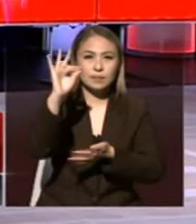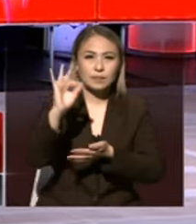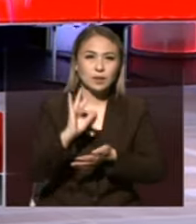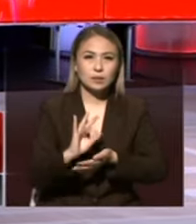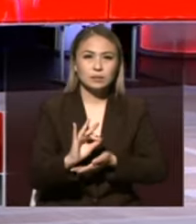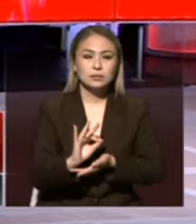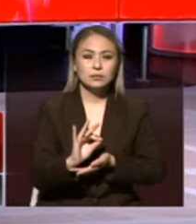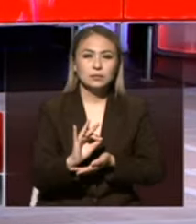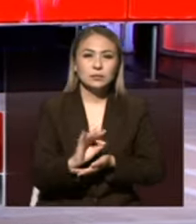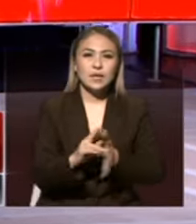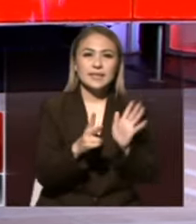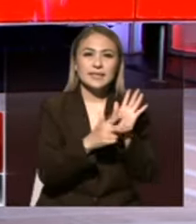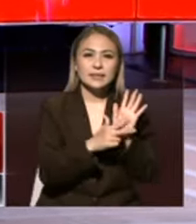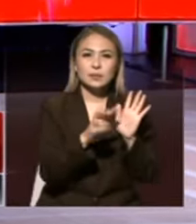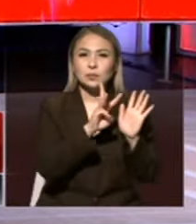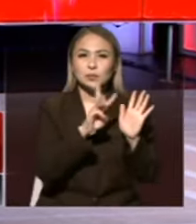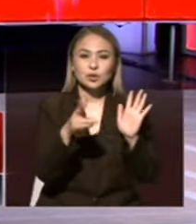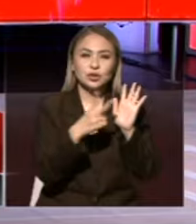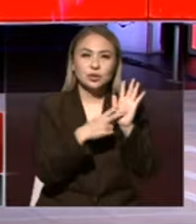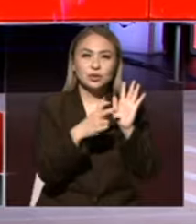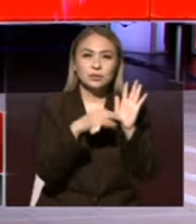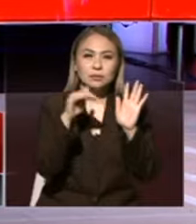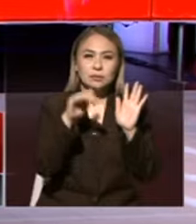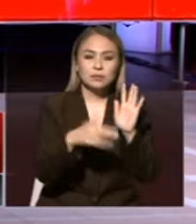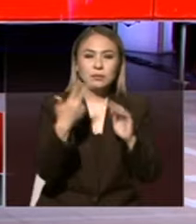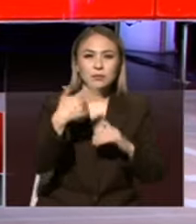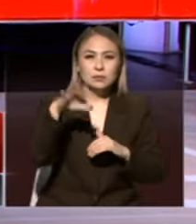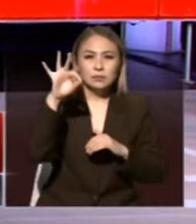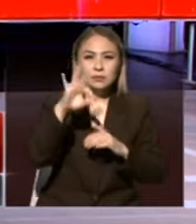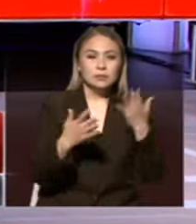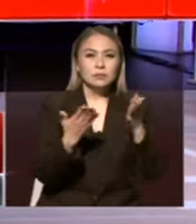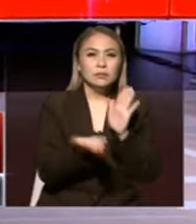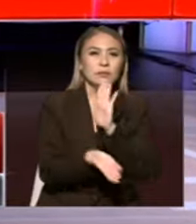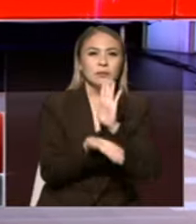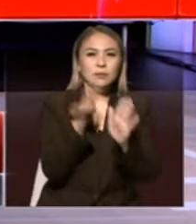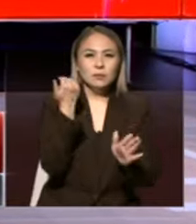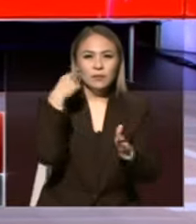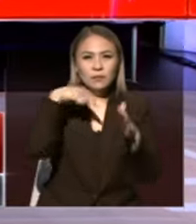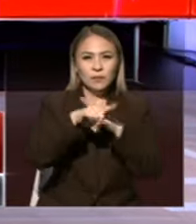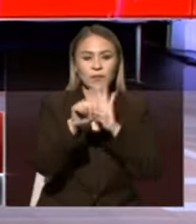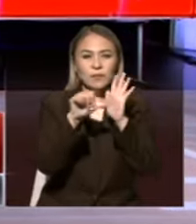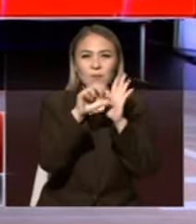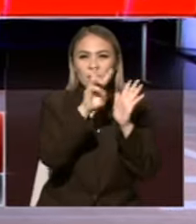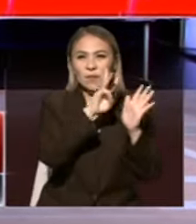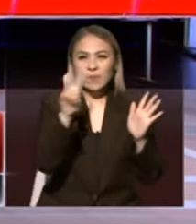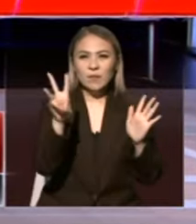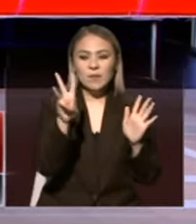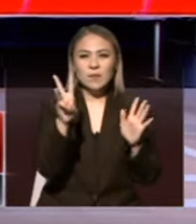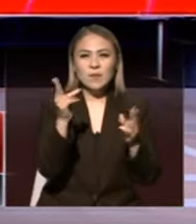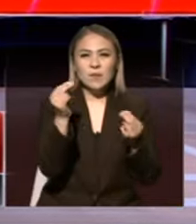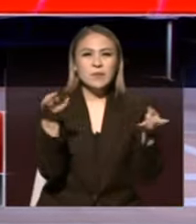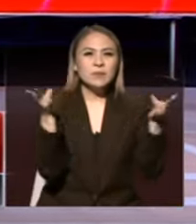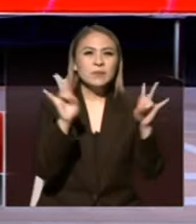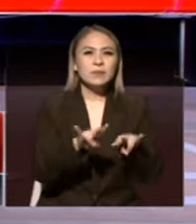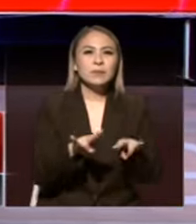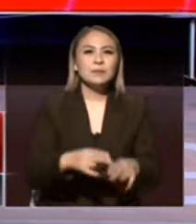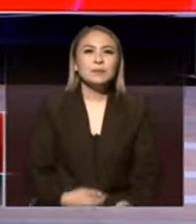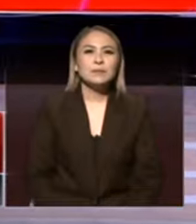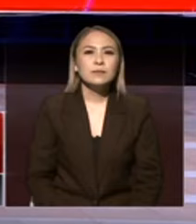береді. 8 миллион 700 тұратын техниканың 30%-ын алып тастаған кезде ар жағында бір 6 миллион қанша қалады?